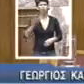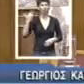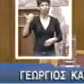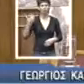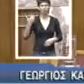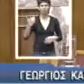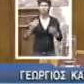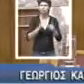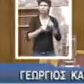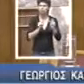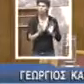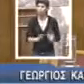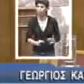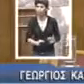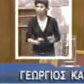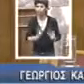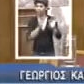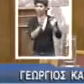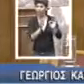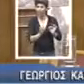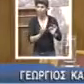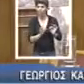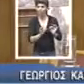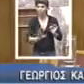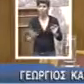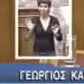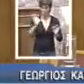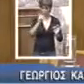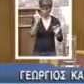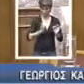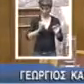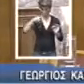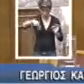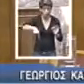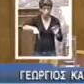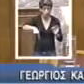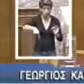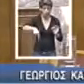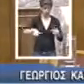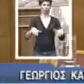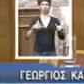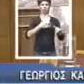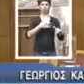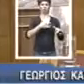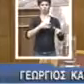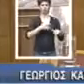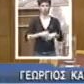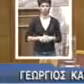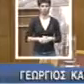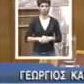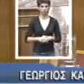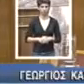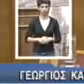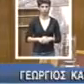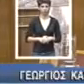πρότυπα? Τα πρότυπα θα τα αναζητήσει ένας νέος εδώ? Δεν θα τρομάξει?